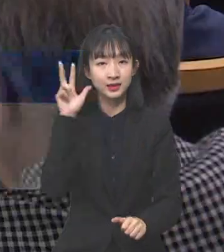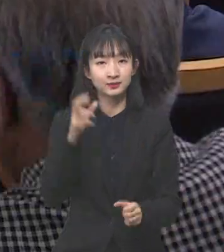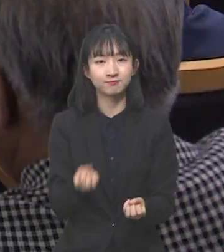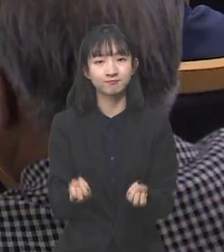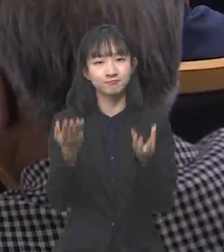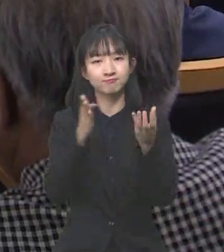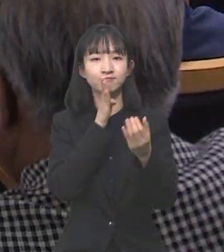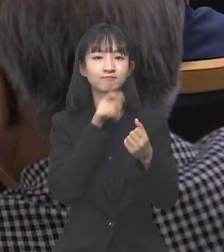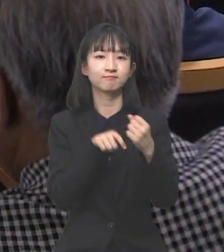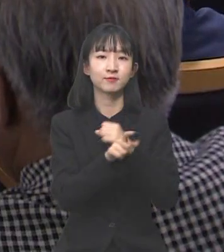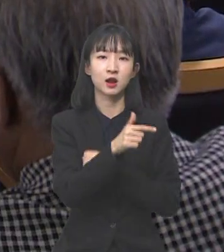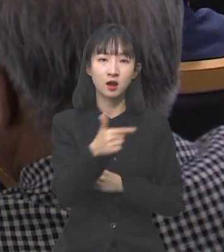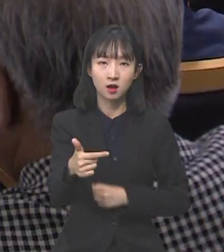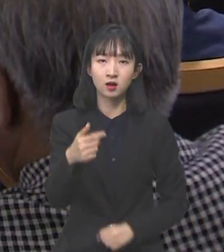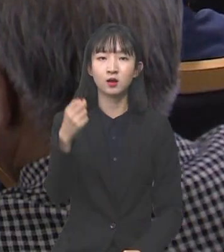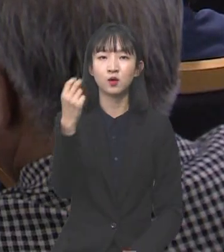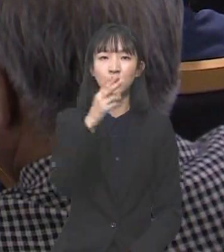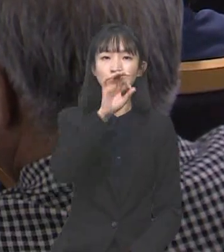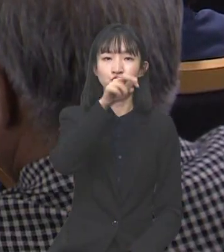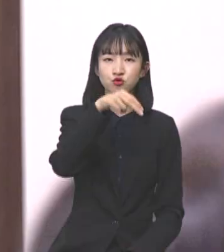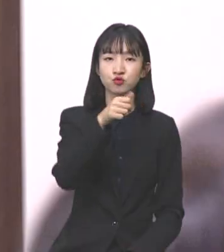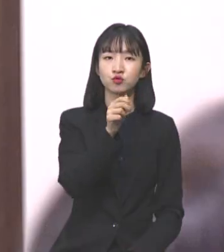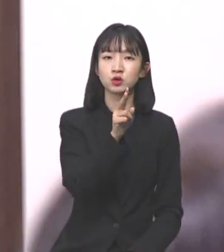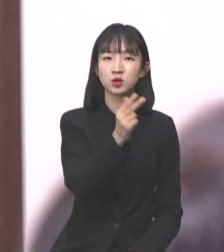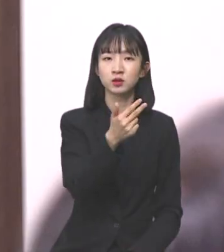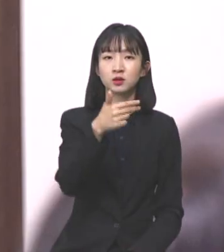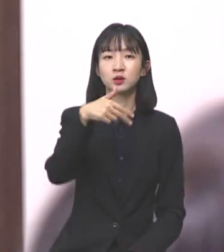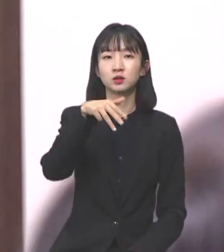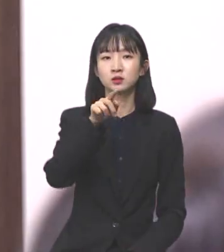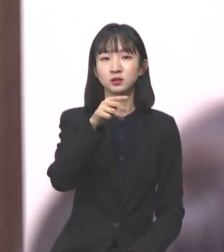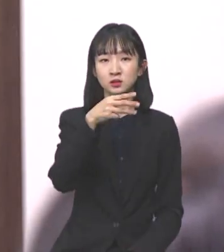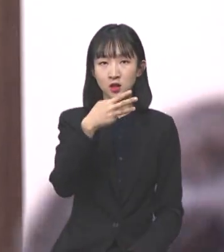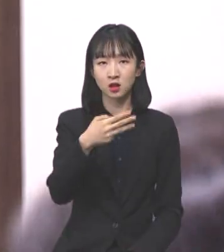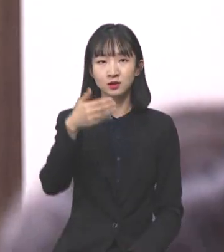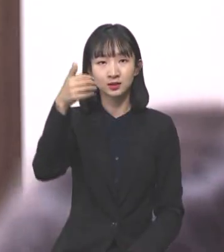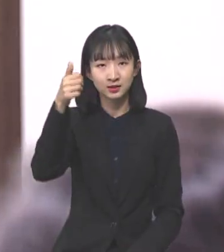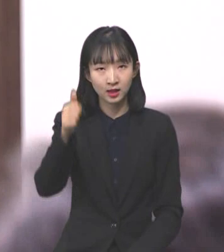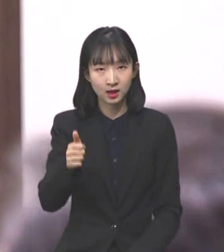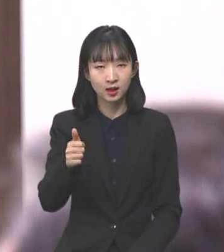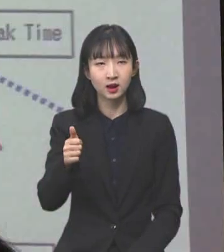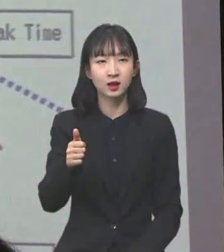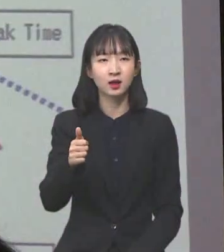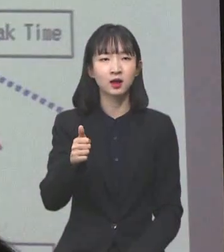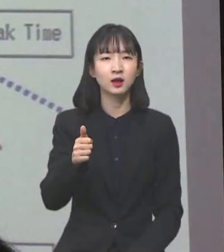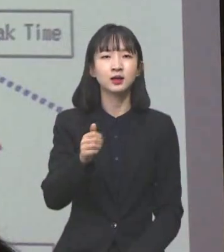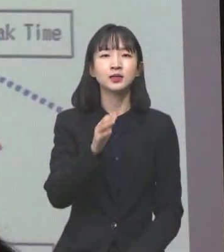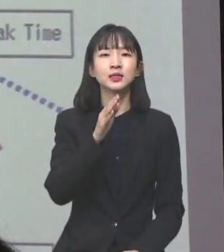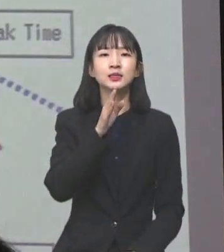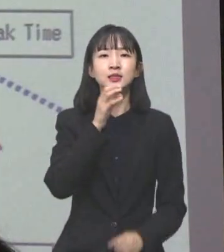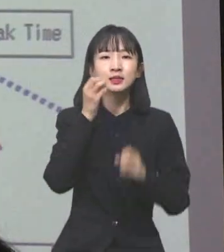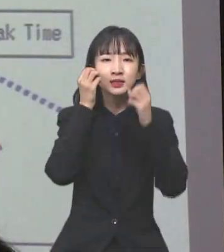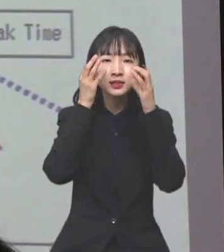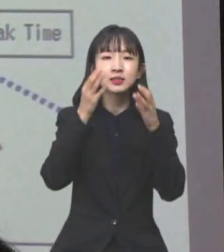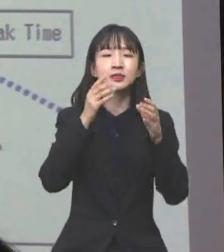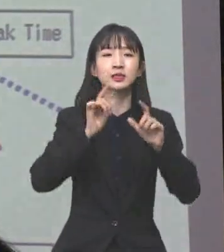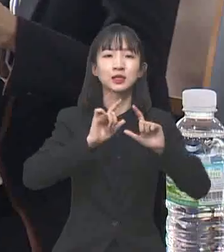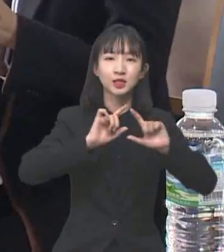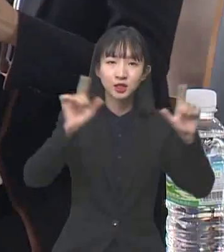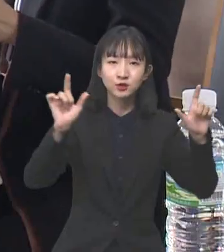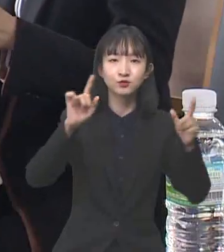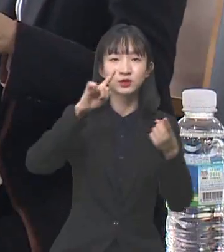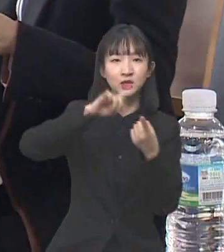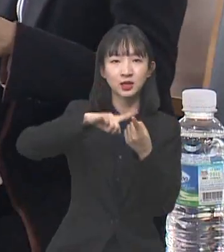일이고 이어서 요한 철 외교부 기후변화 대사가 신기 5 체제와 4 차 산업혁명 이란 주제로